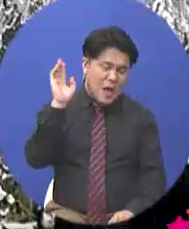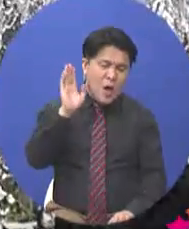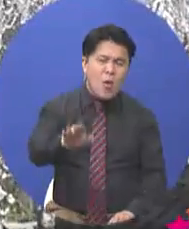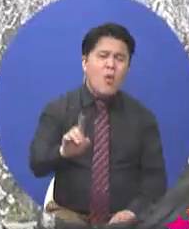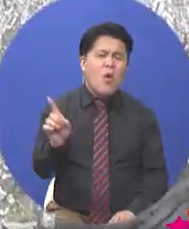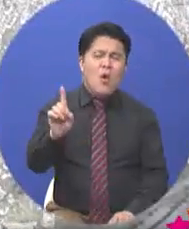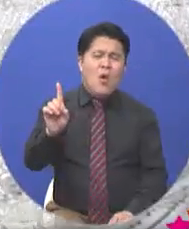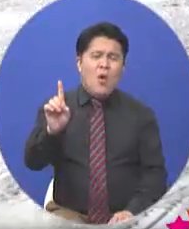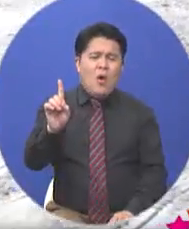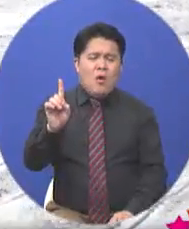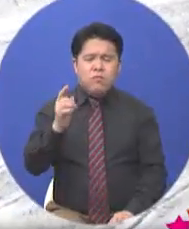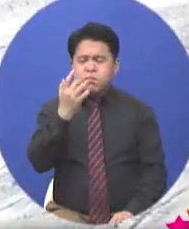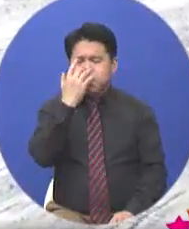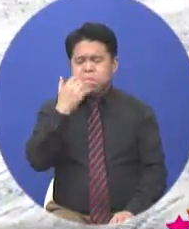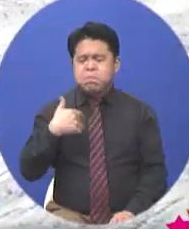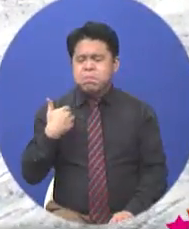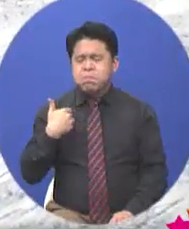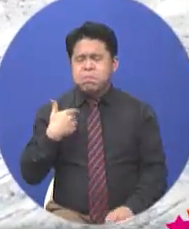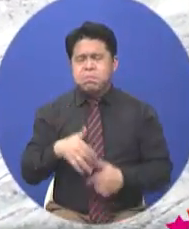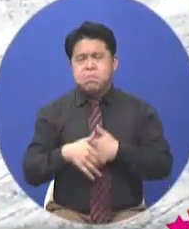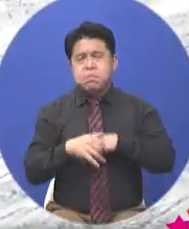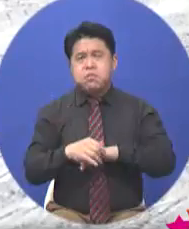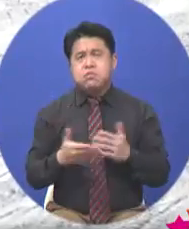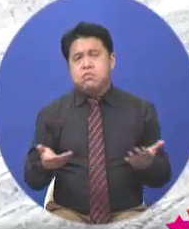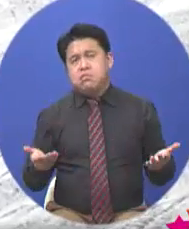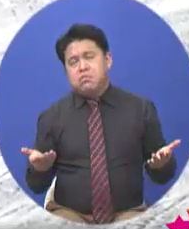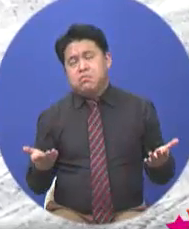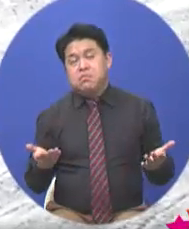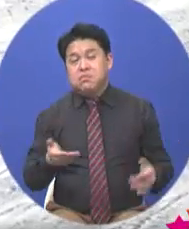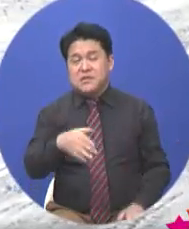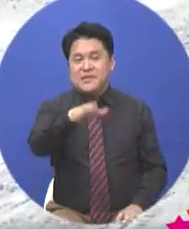가는 길을 잃은 사람아.